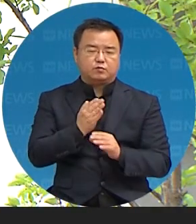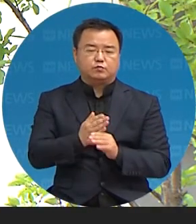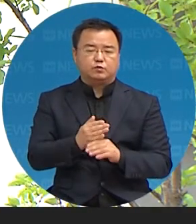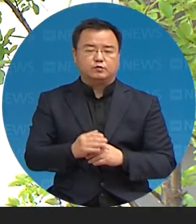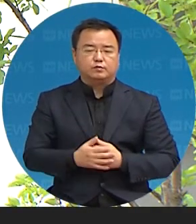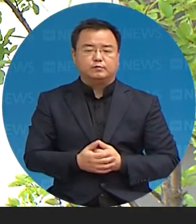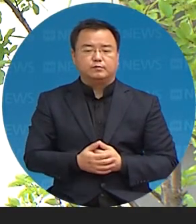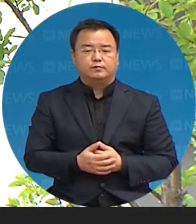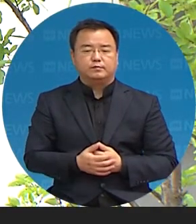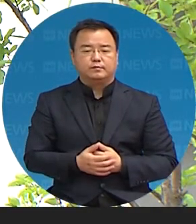서지석 입니다